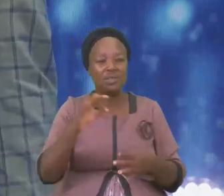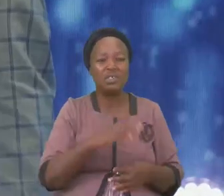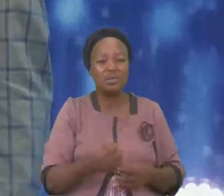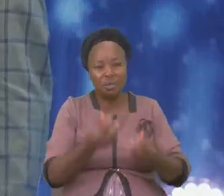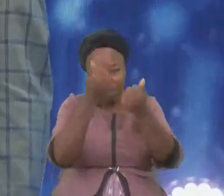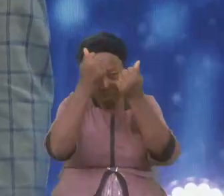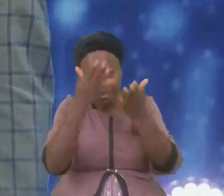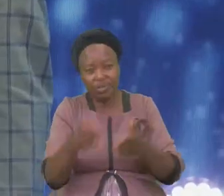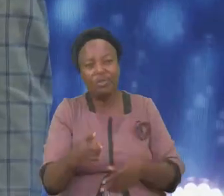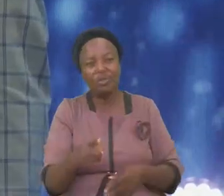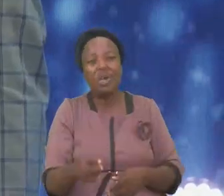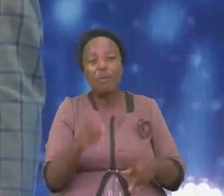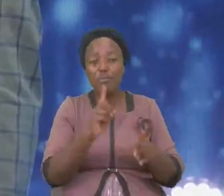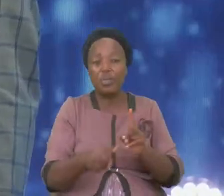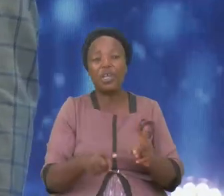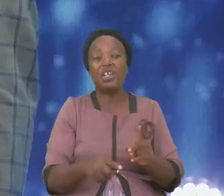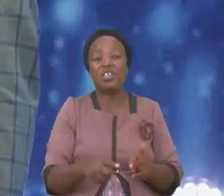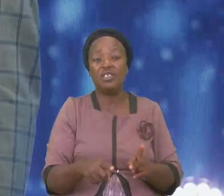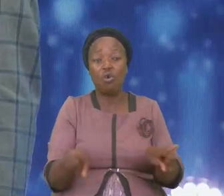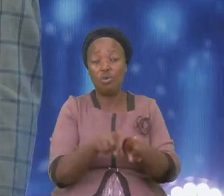Mais réjouissez-vous.